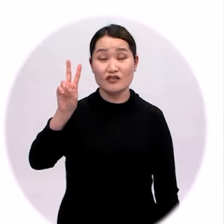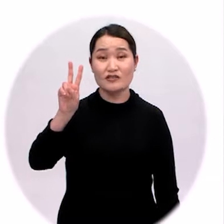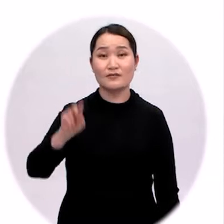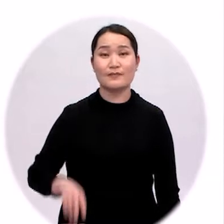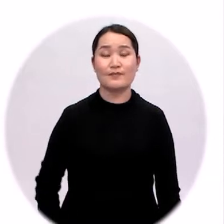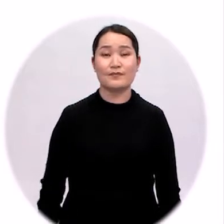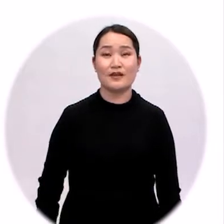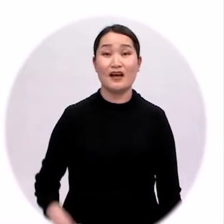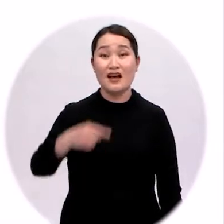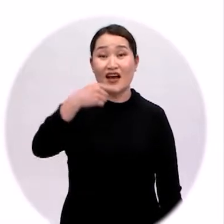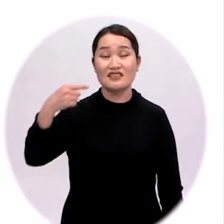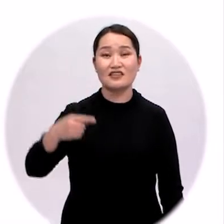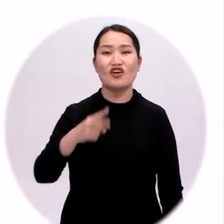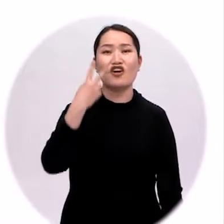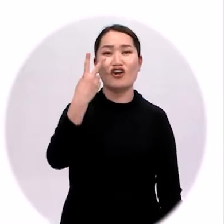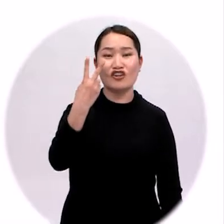2 10-тыг хасъя.